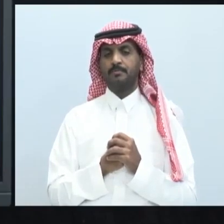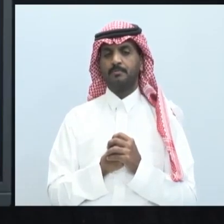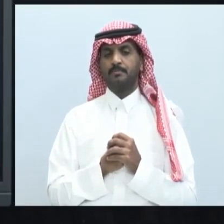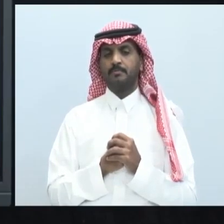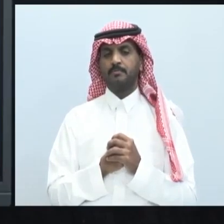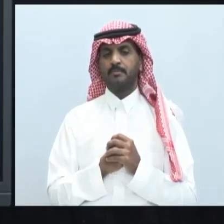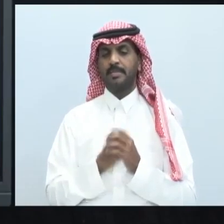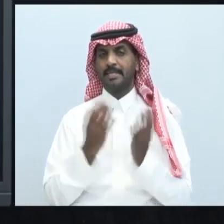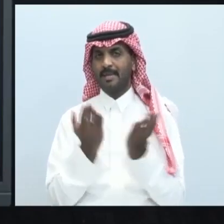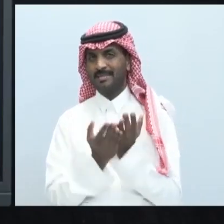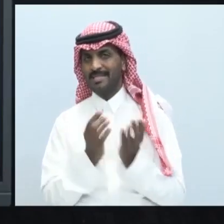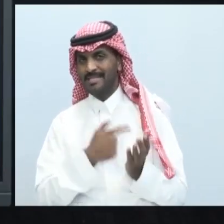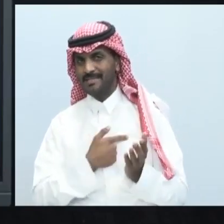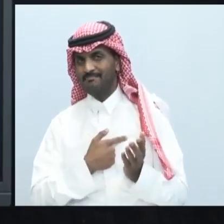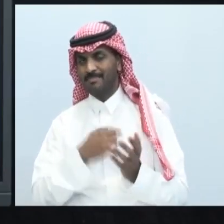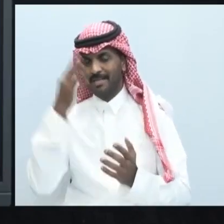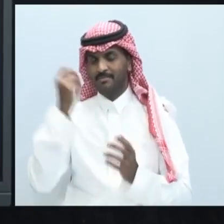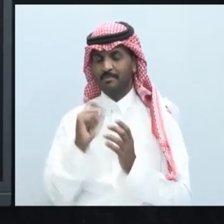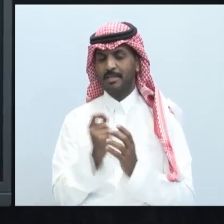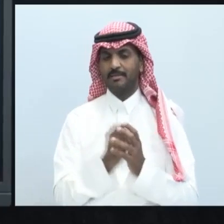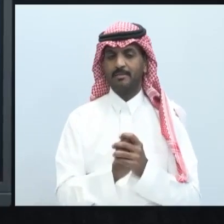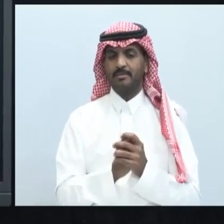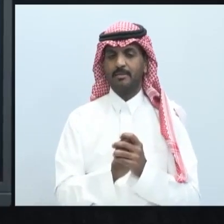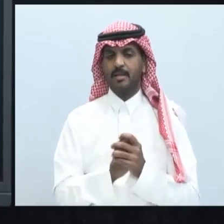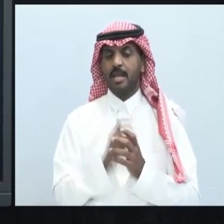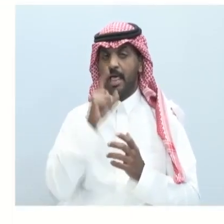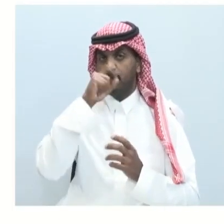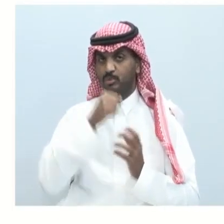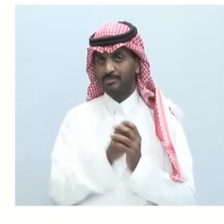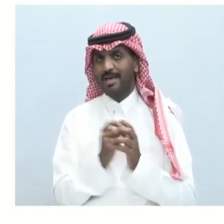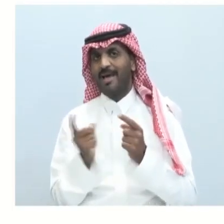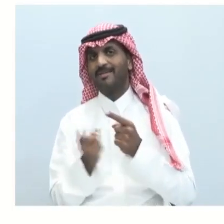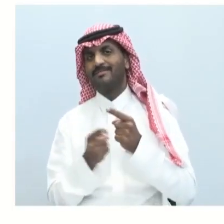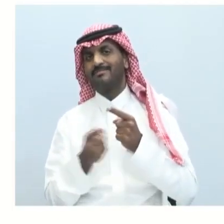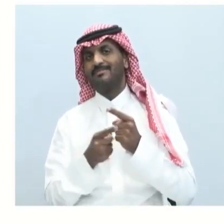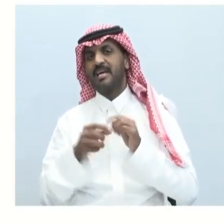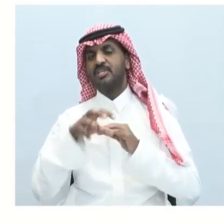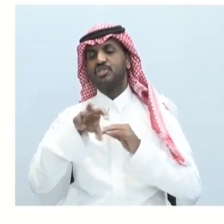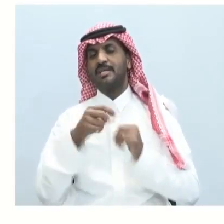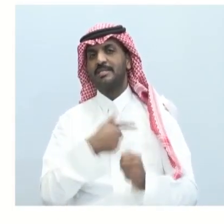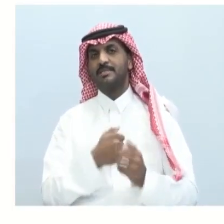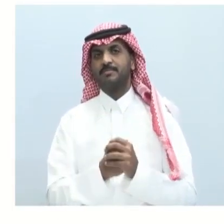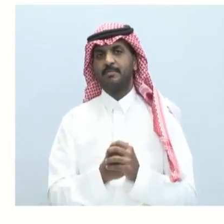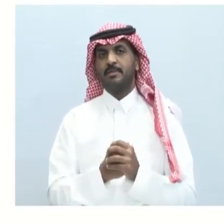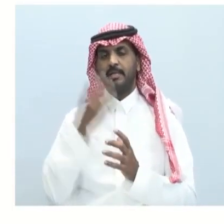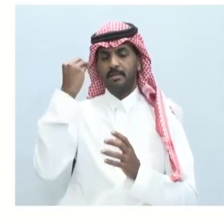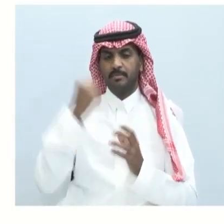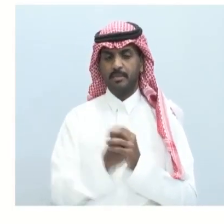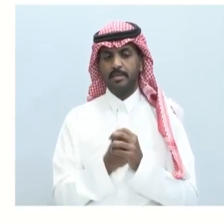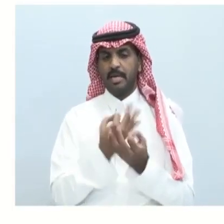للكتابه الاسم العلمي بخط اليد لابد ان نضع خط تحت اجزاء الاسم العلمي ماذا كامله